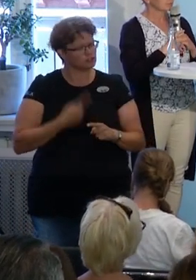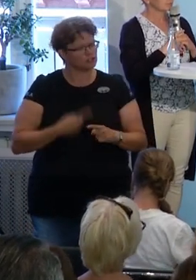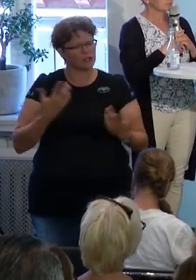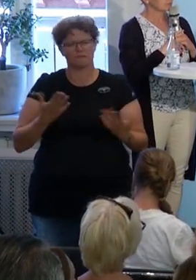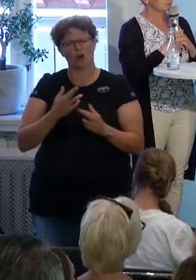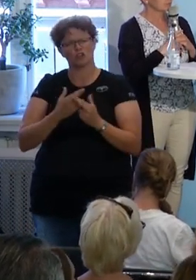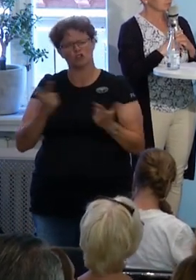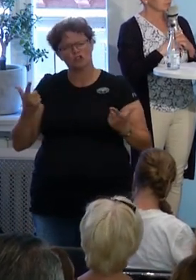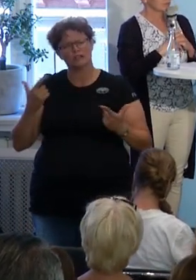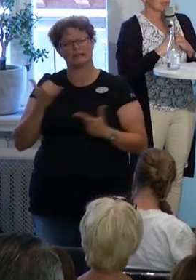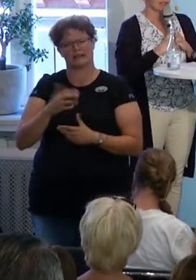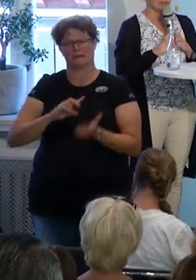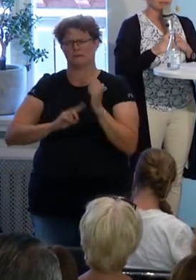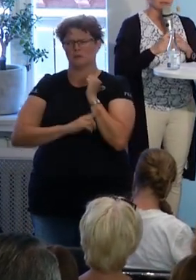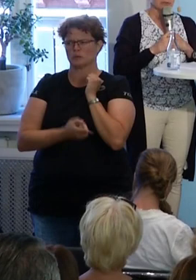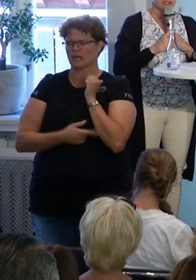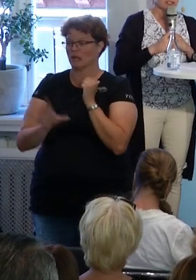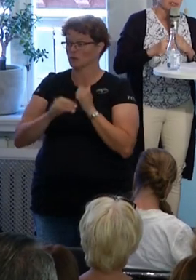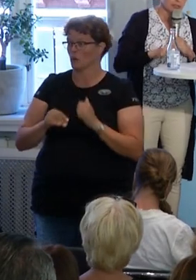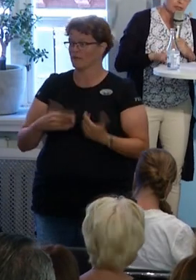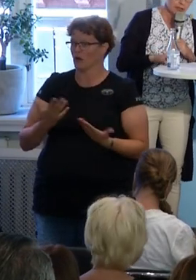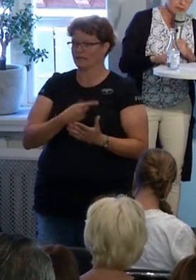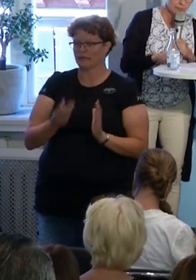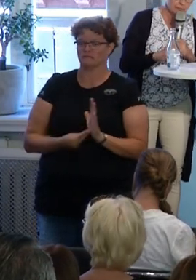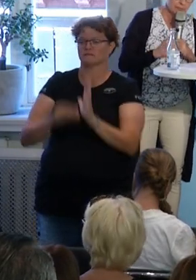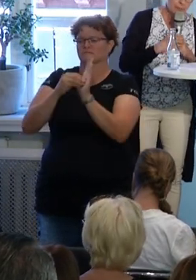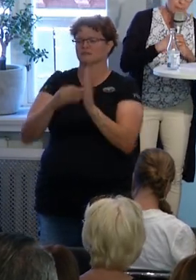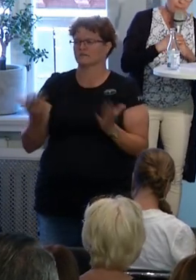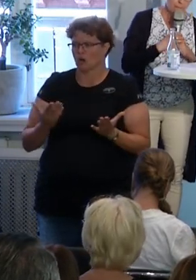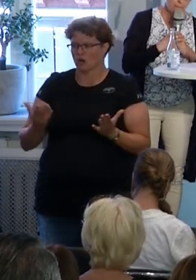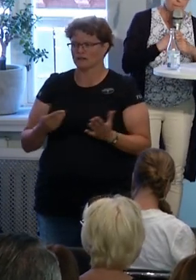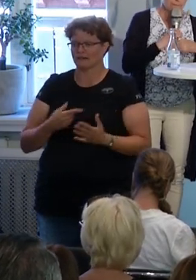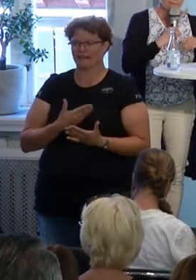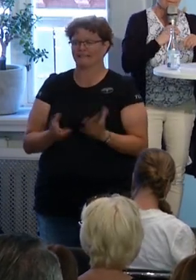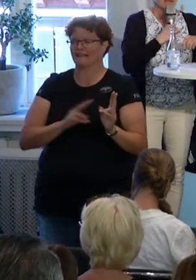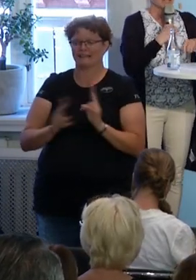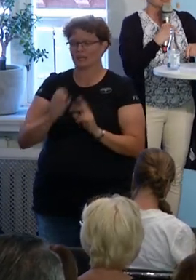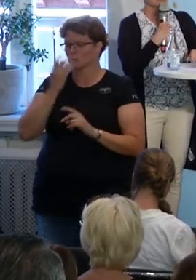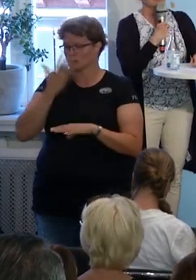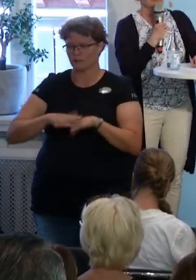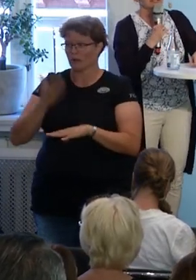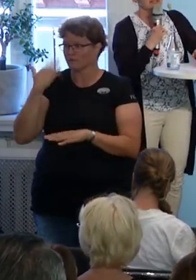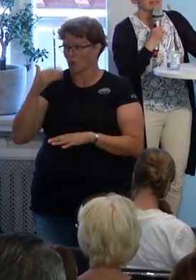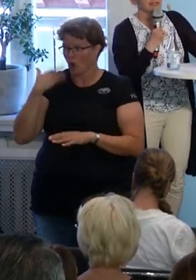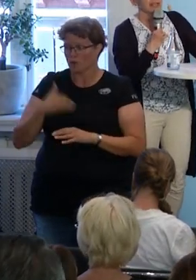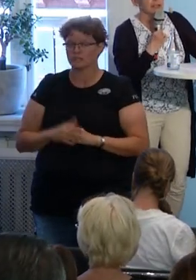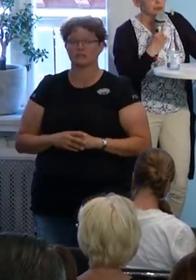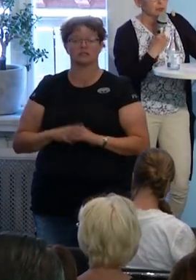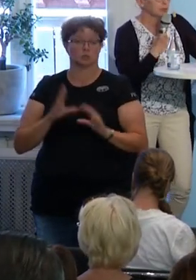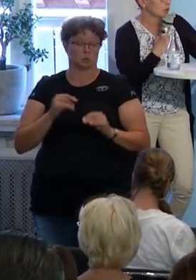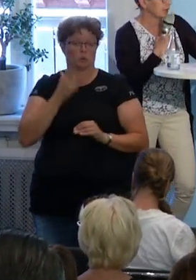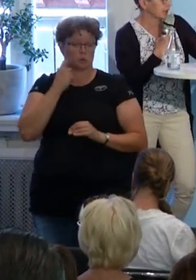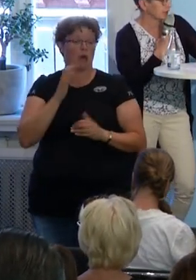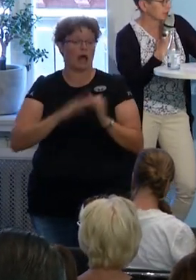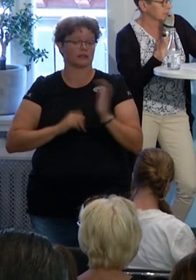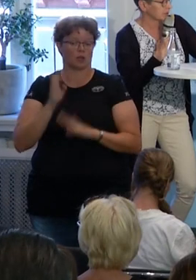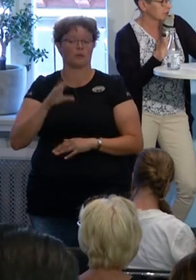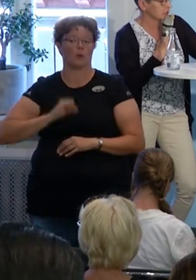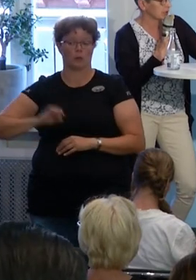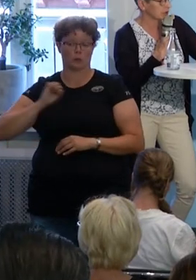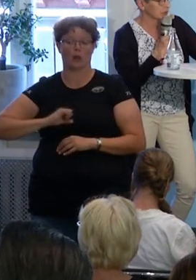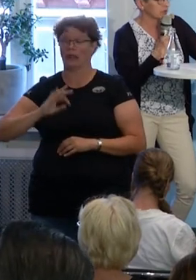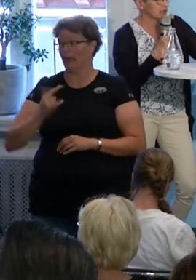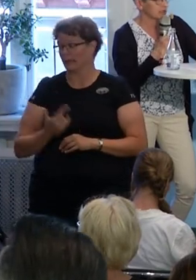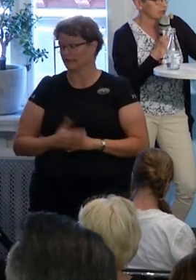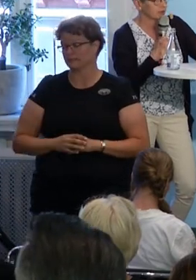är nytt i modellen? Ja, vad är det ni tillför som ni kanske inte varit lika bra på tidigare då? Jag tror att det handlar om uthålligheten. Om